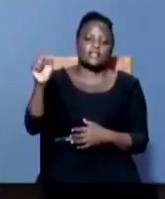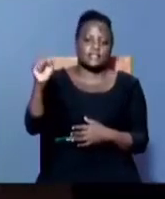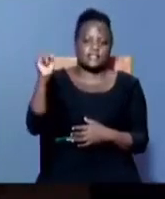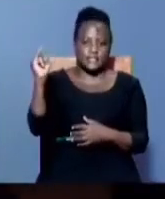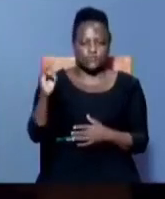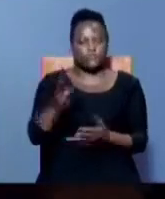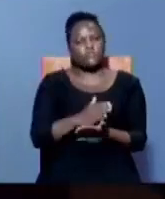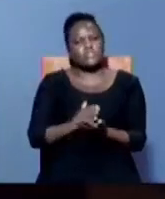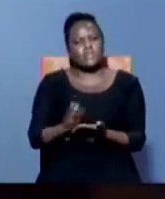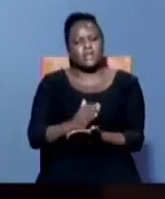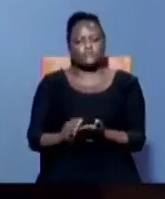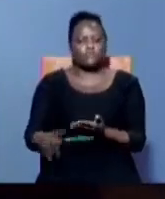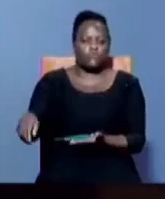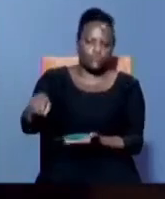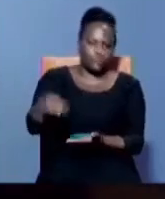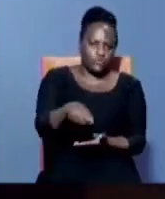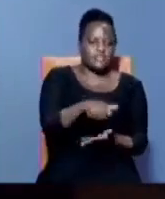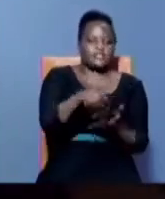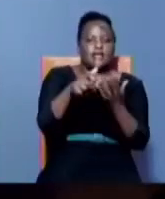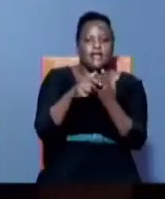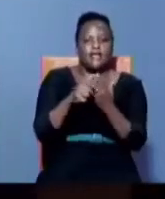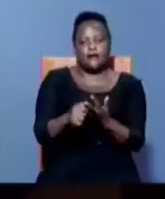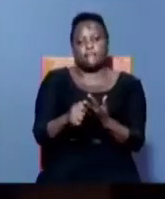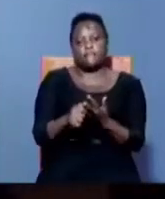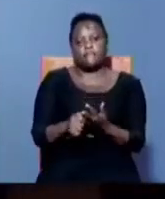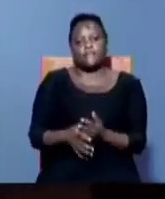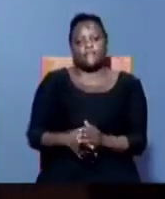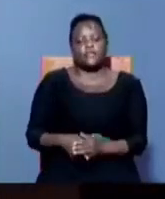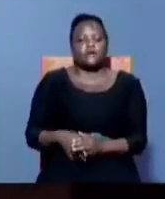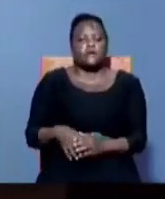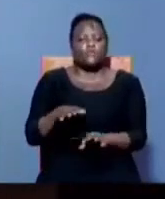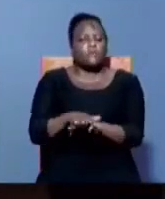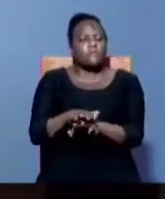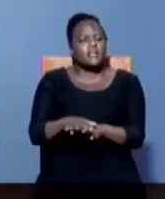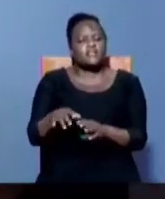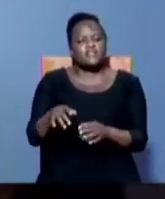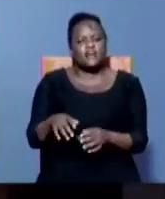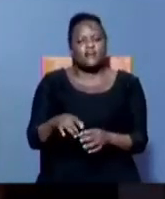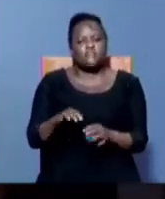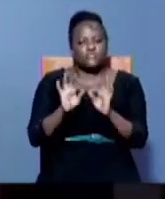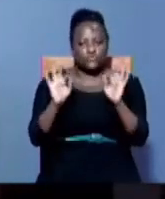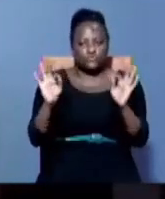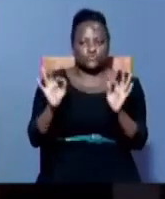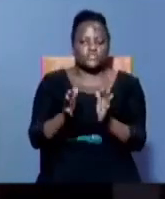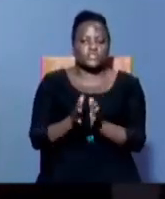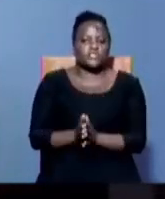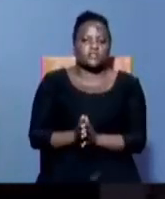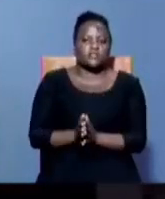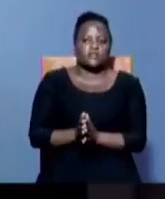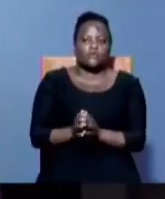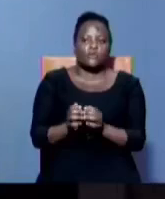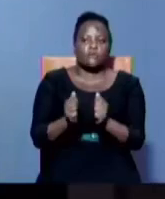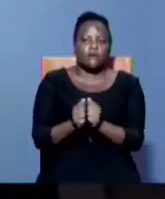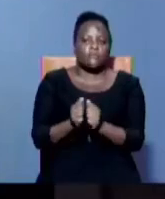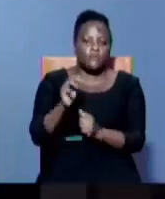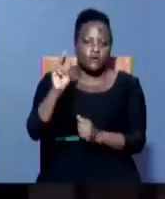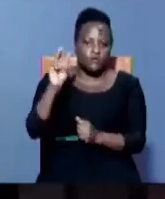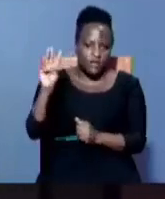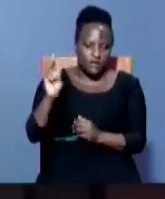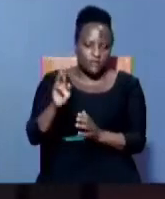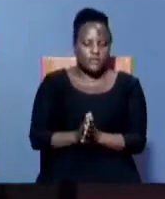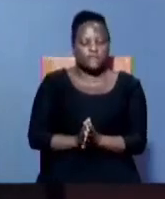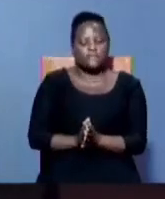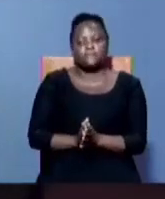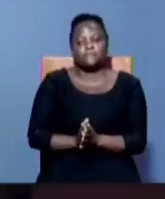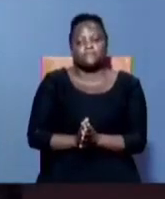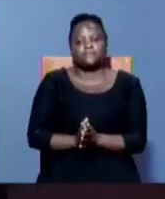7, na imeeleza sana, utaona katika unajisi wote ilikuwa inanyunyiziwa damu. Lakini jambo la